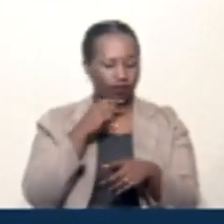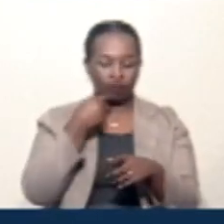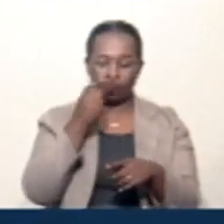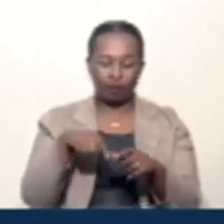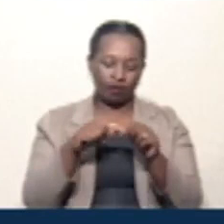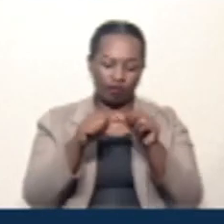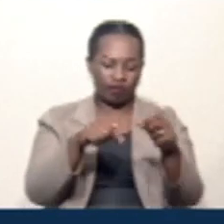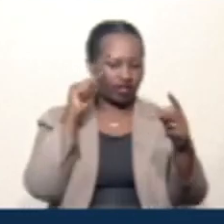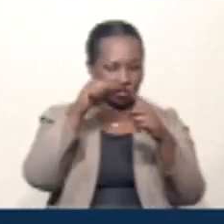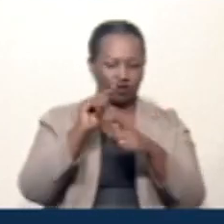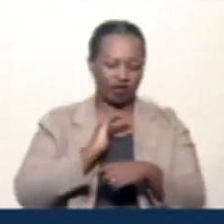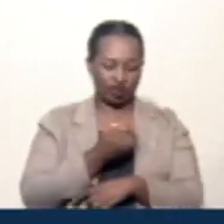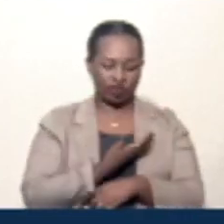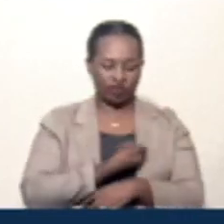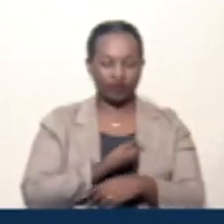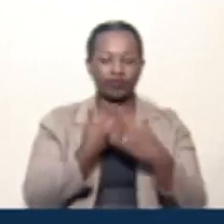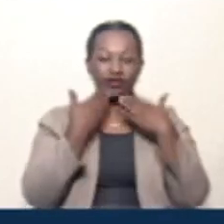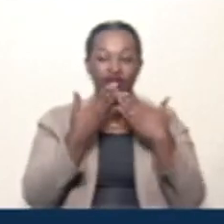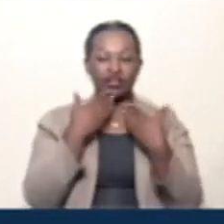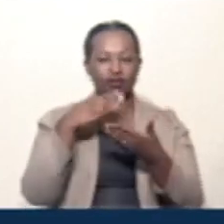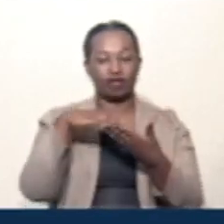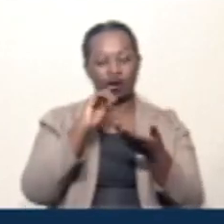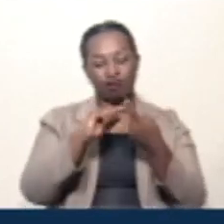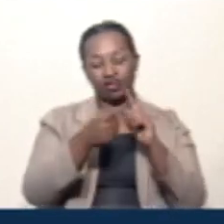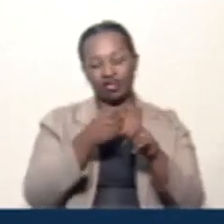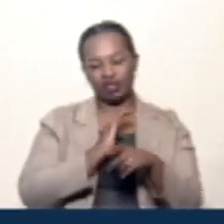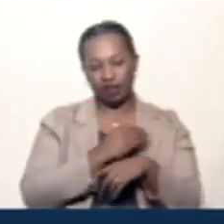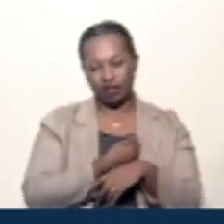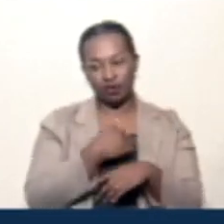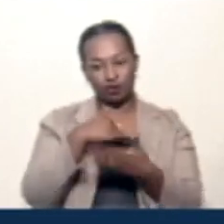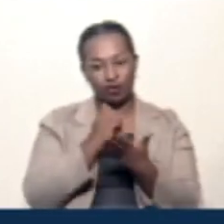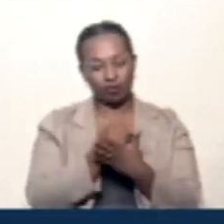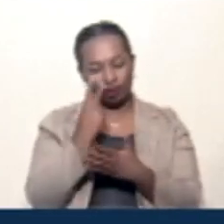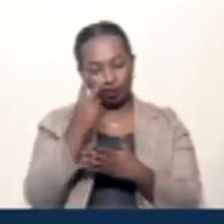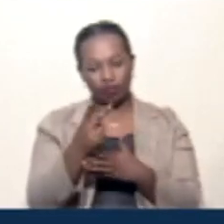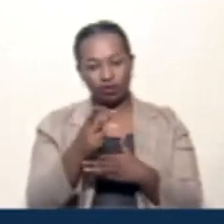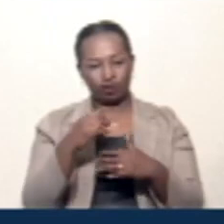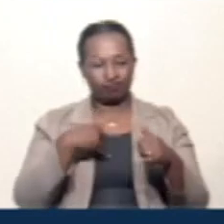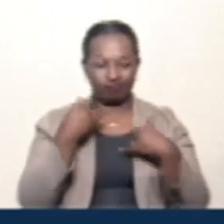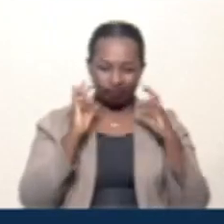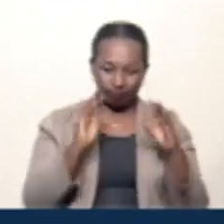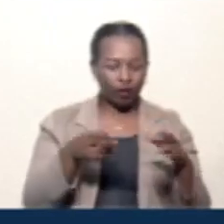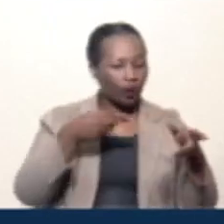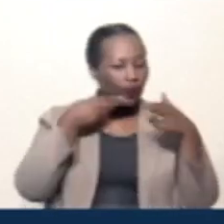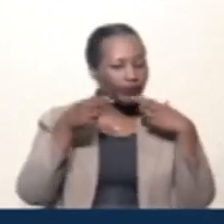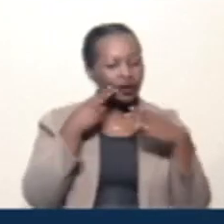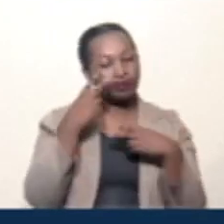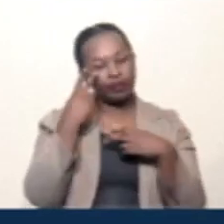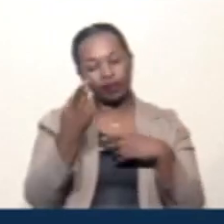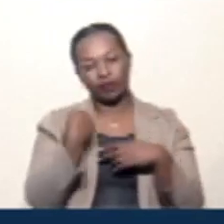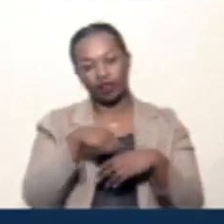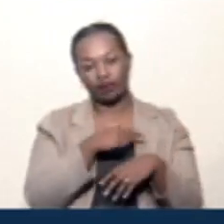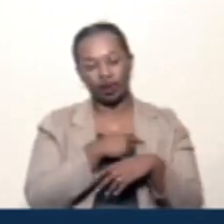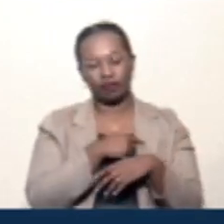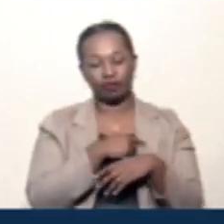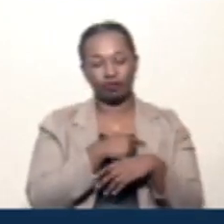abakinnyi bagenzi banjye kuko nubona bibonye ambiance irahari madrama yaba kuri hoteli mbese urabona ko turi